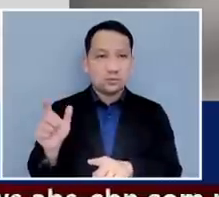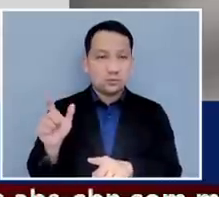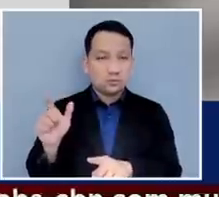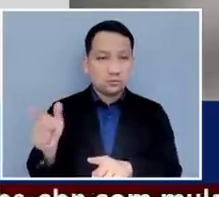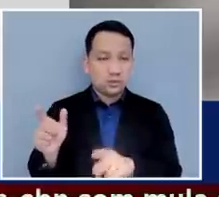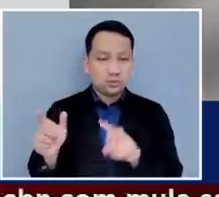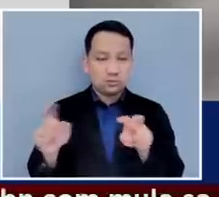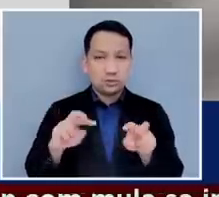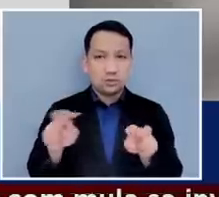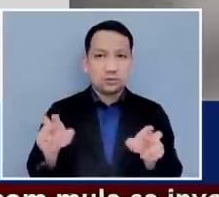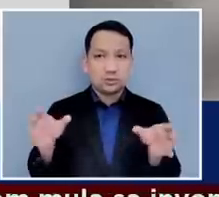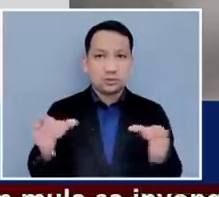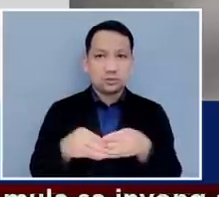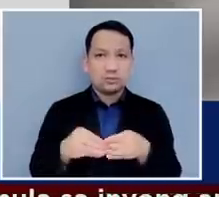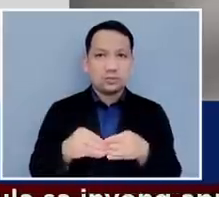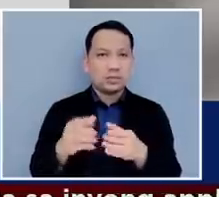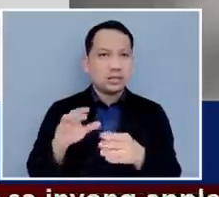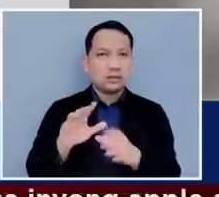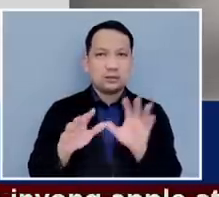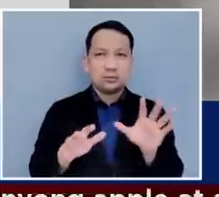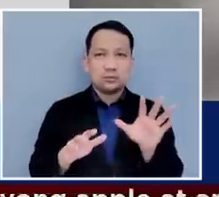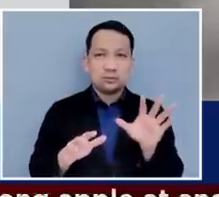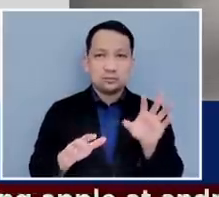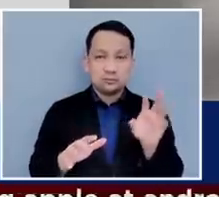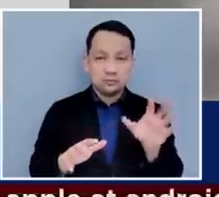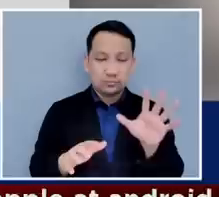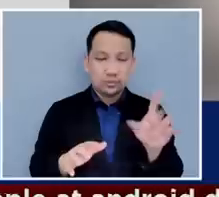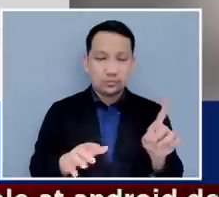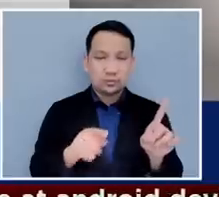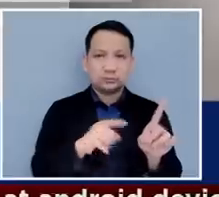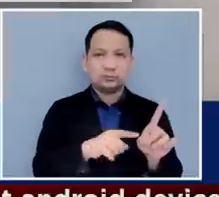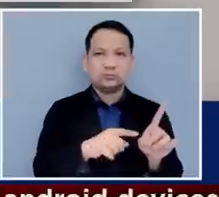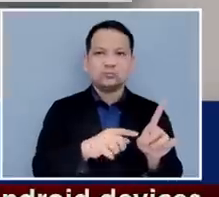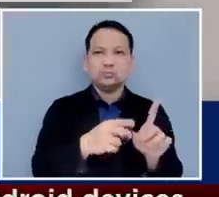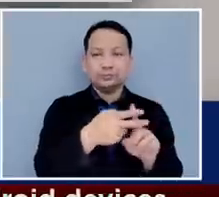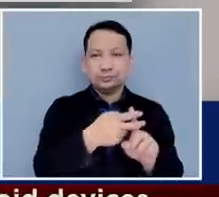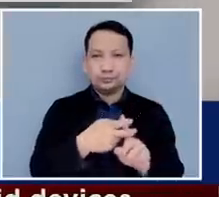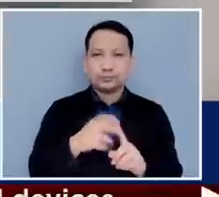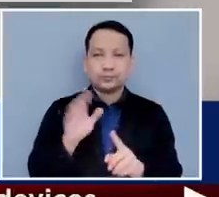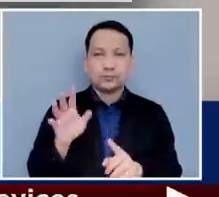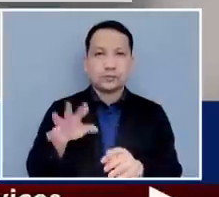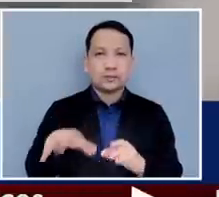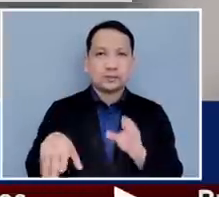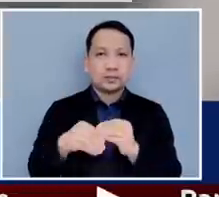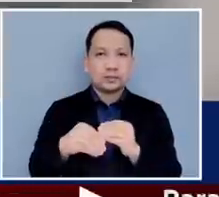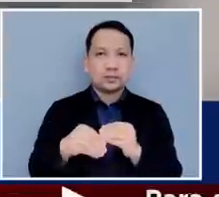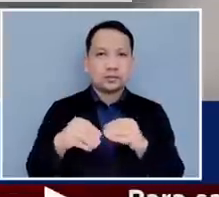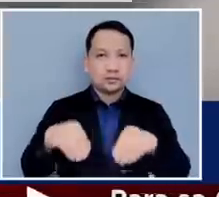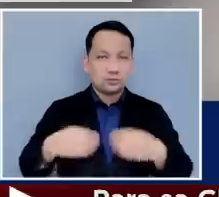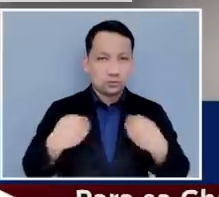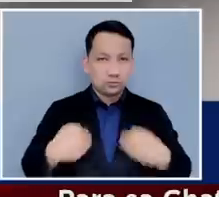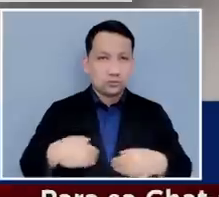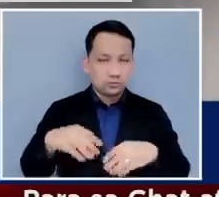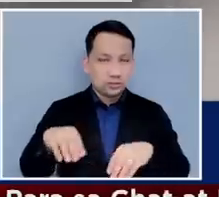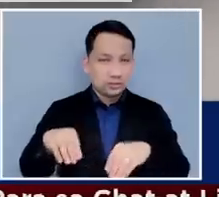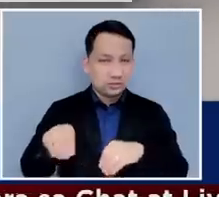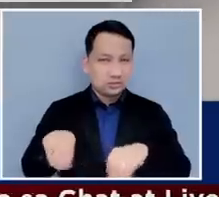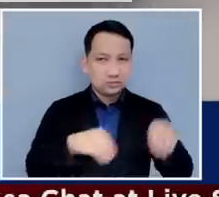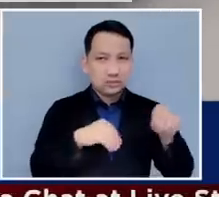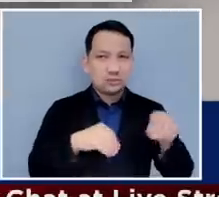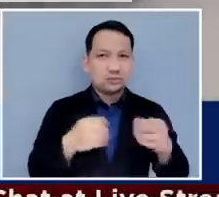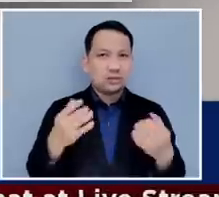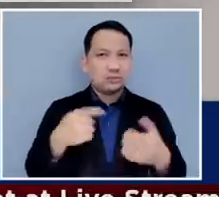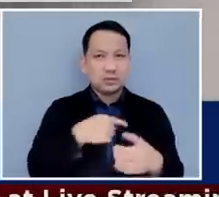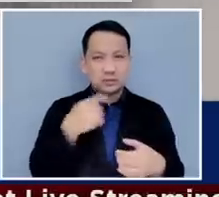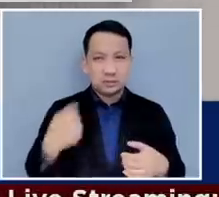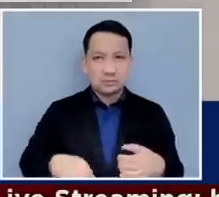mga kaso ng kidnapping at ang 40 naman ay human trafficking. Karamihan ng biktima ay Chinese. Mahigit